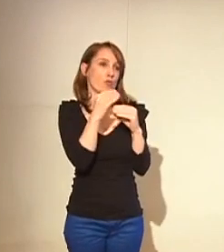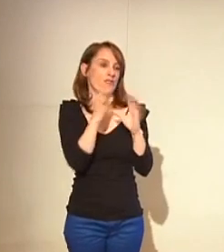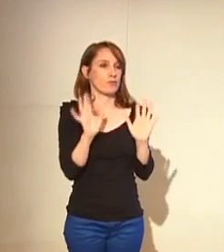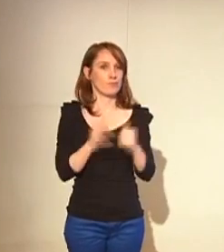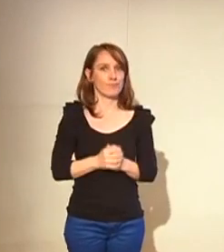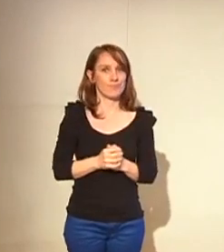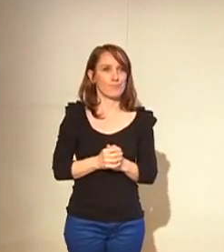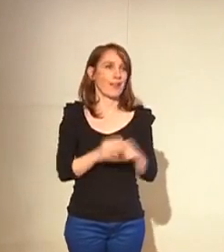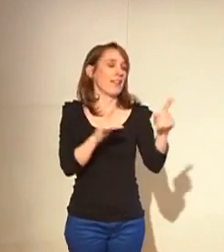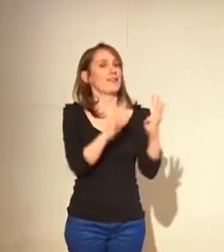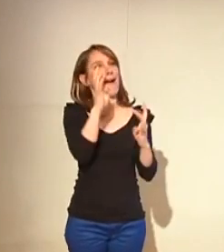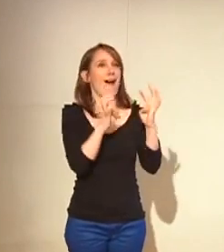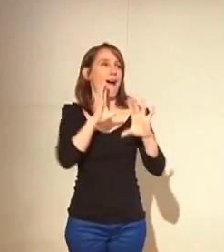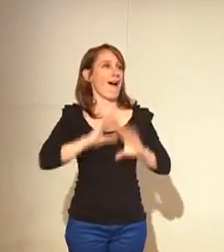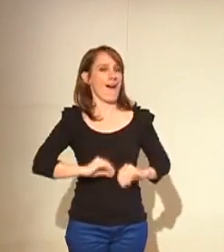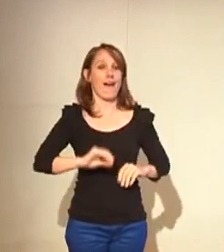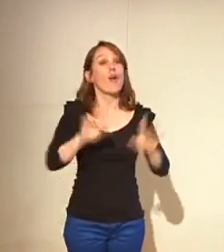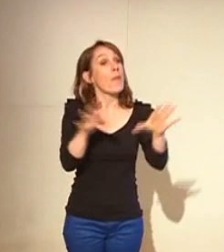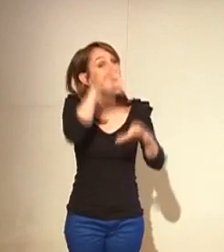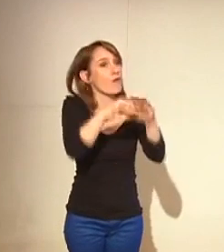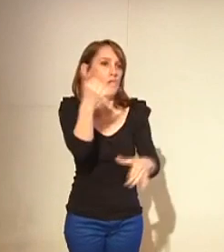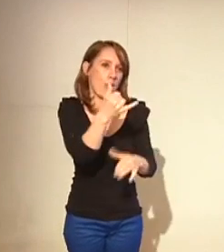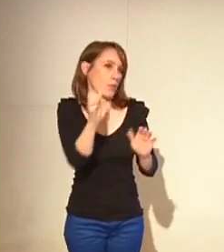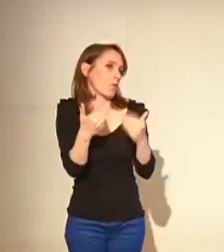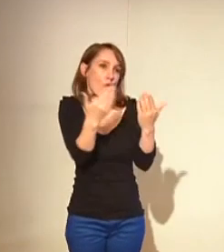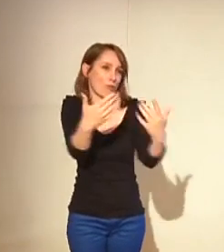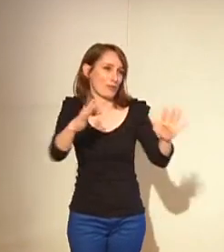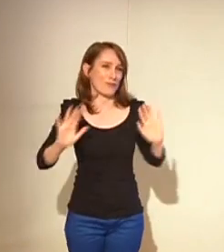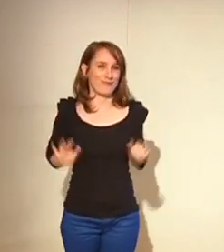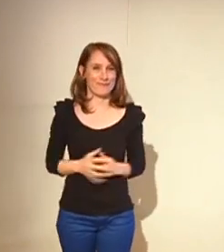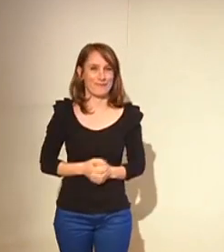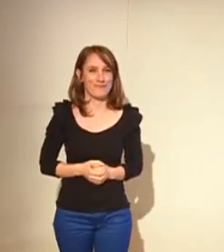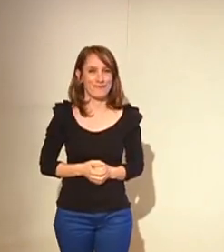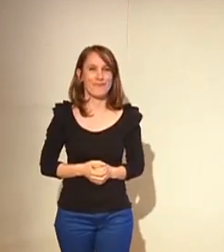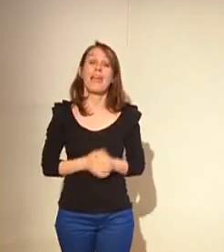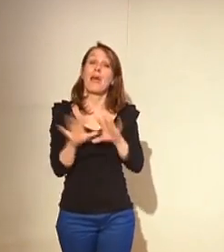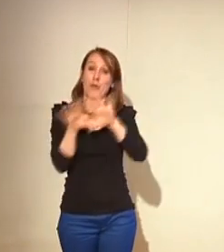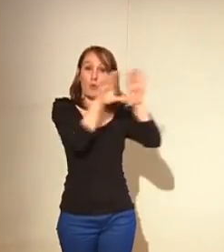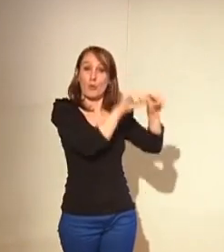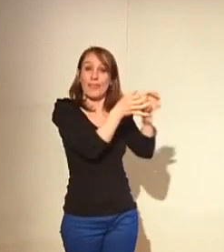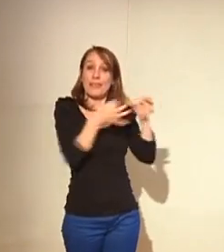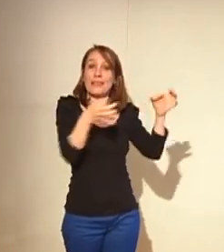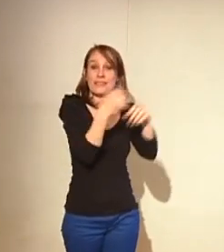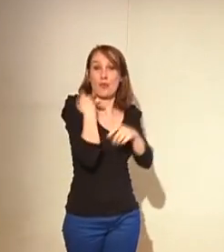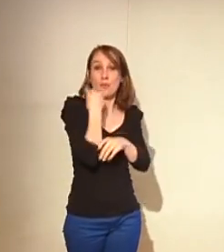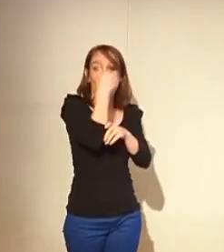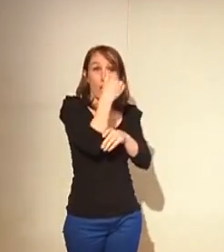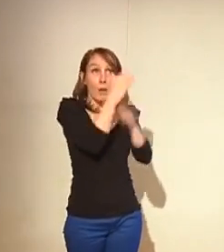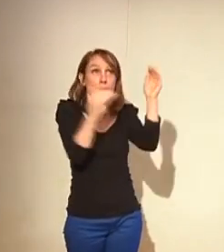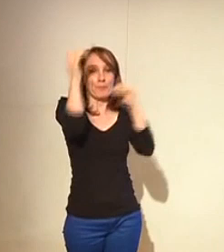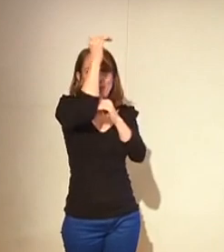sandwich ce qui est pas soumise au vote c'est une proposition numéro en salle numéro 1 donc à